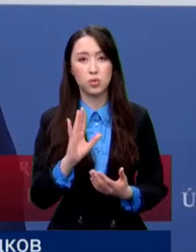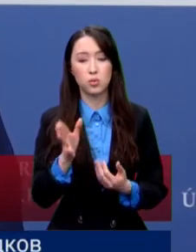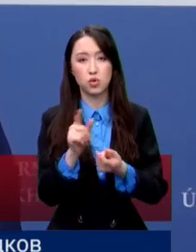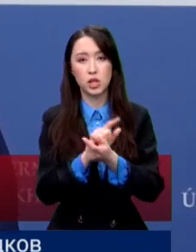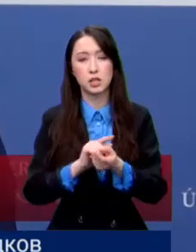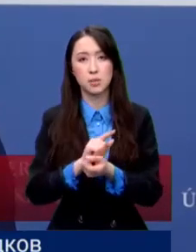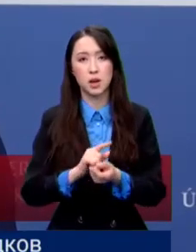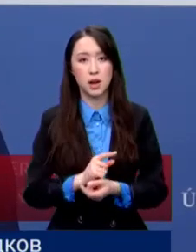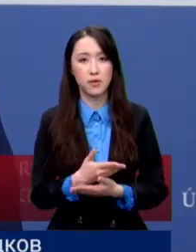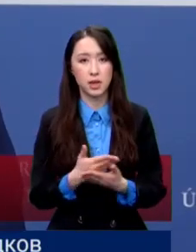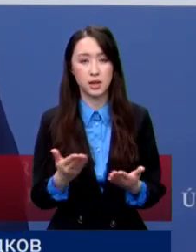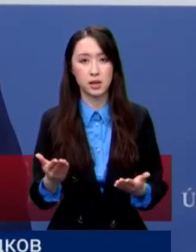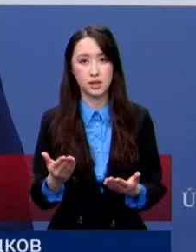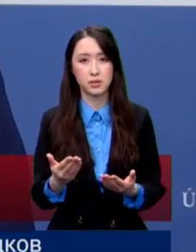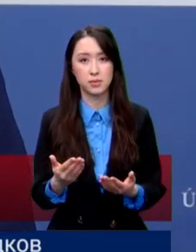да, эти